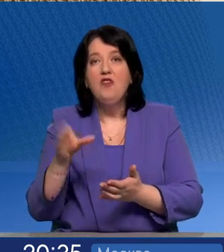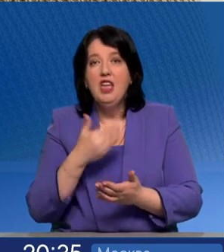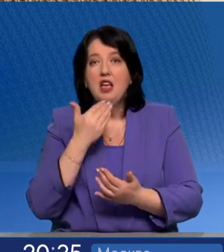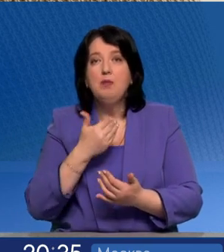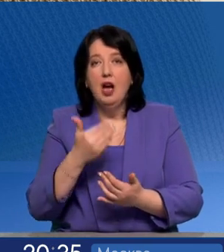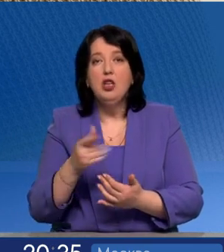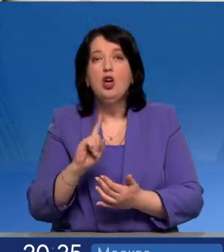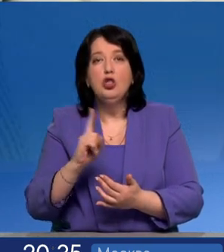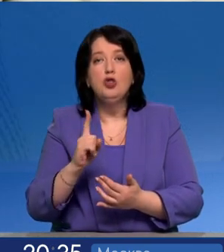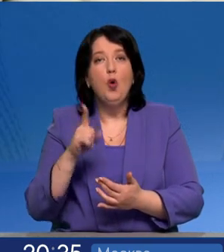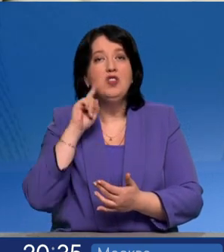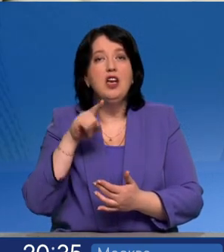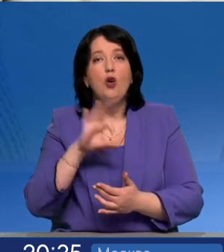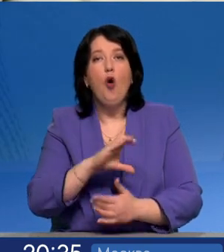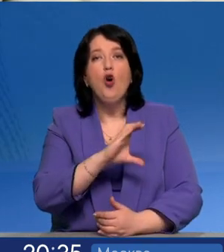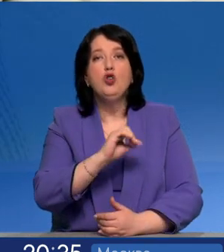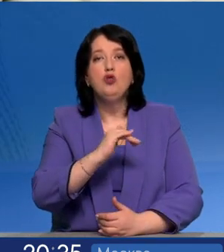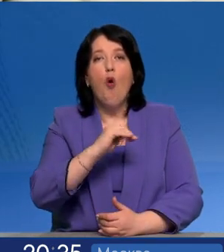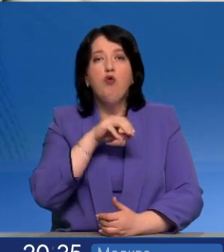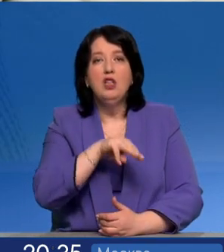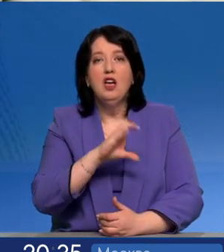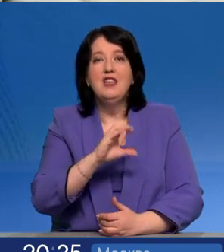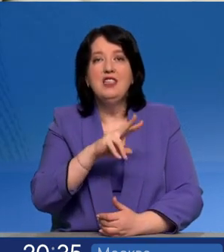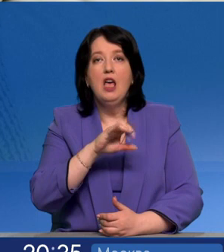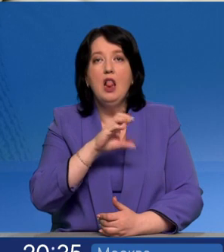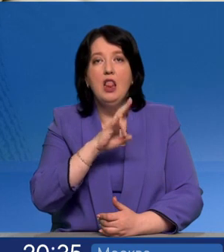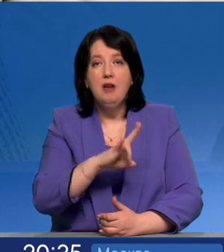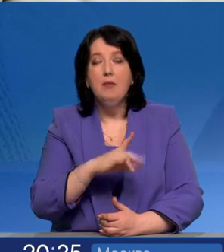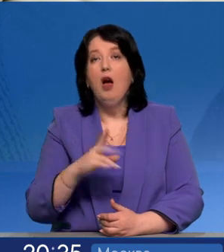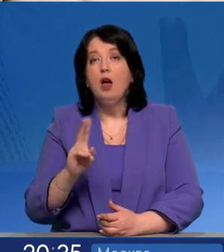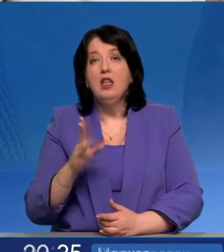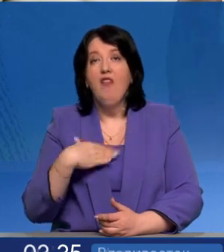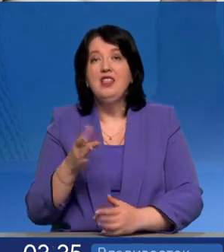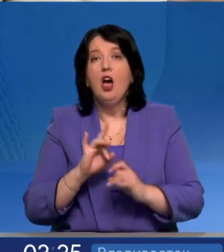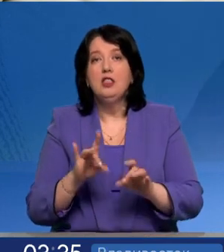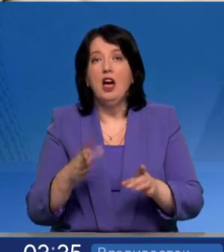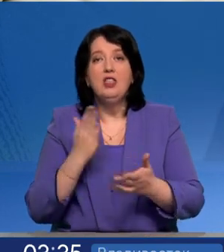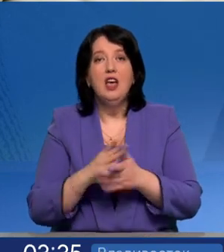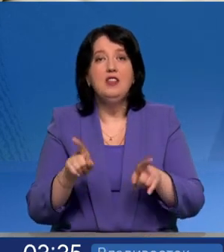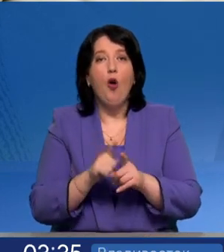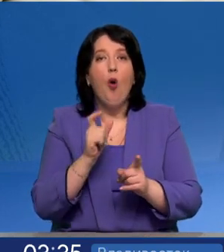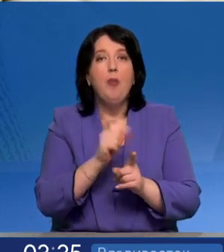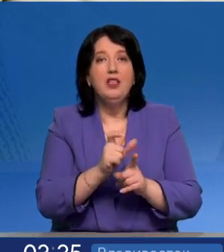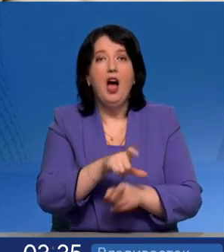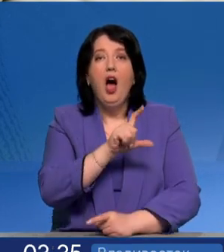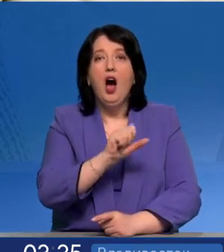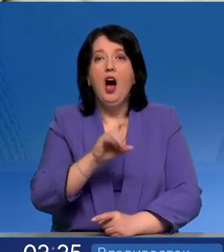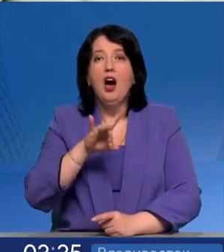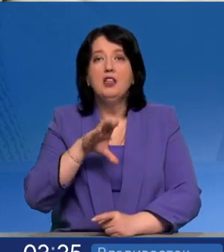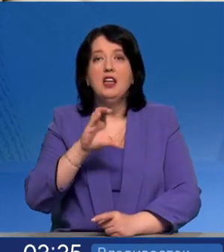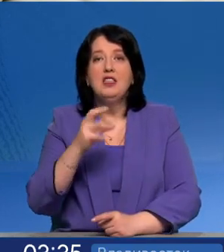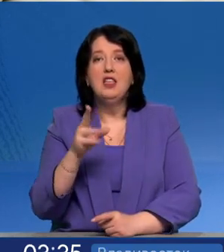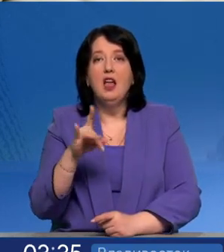о софт-скиллах? Большая часть людей не слышала, поэтому давайте я вам расскажу. Есть такое понятие, как хард-скиллы — это твердые